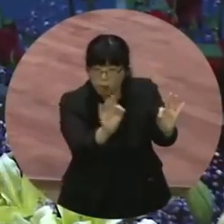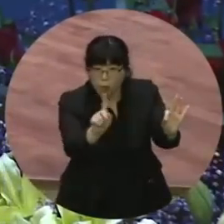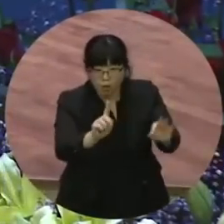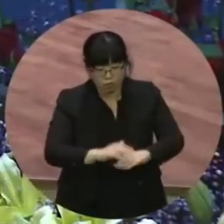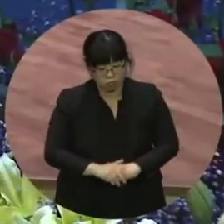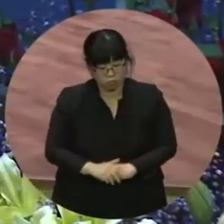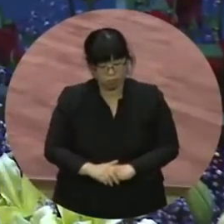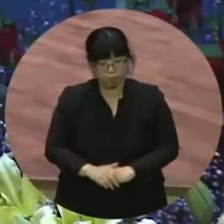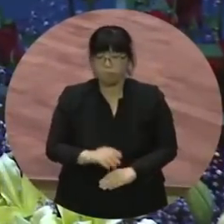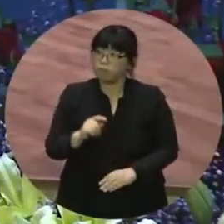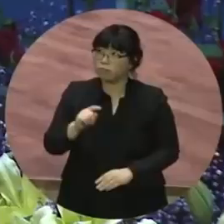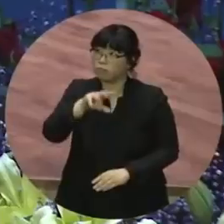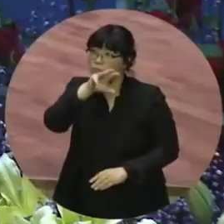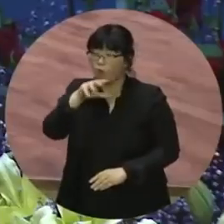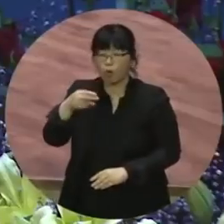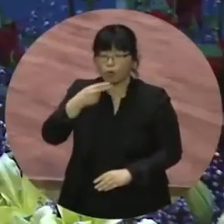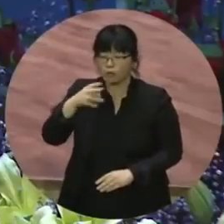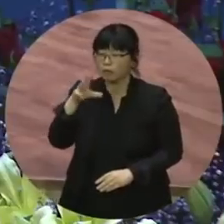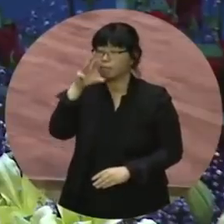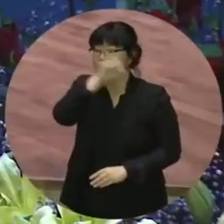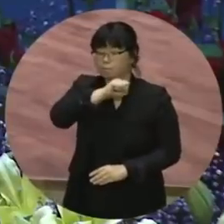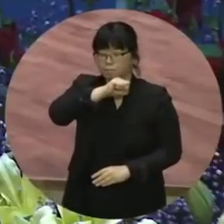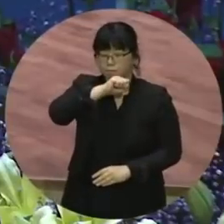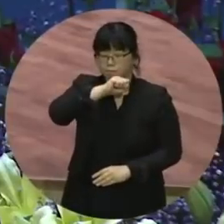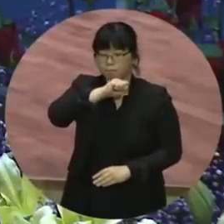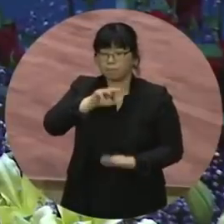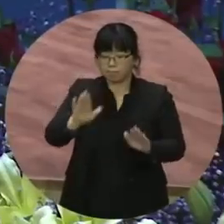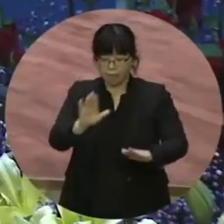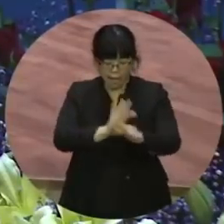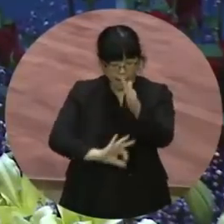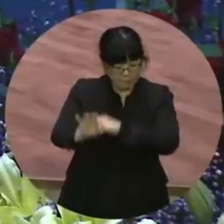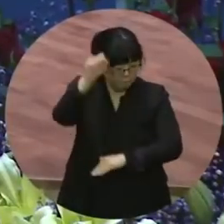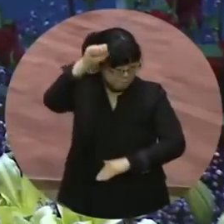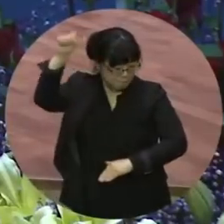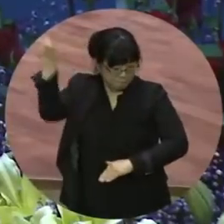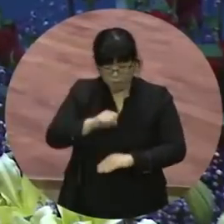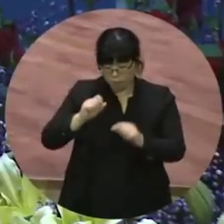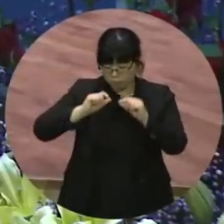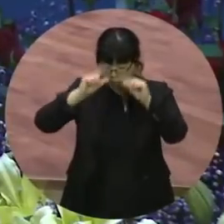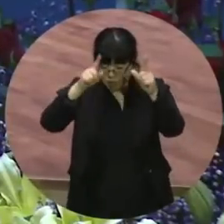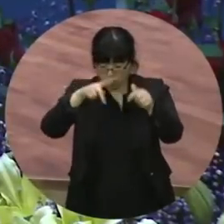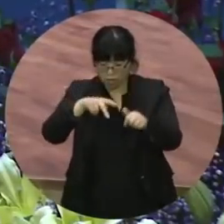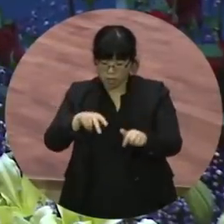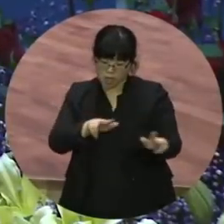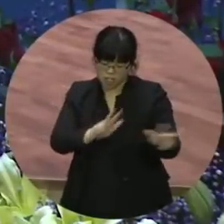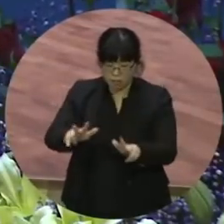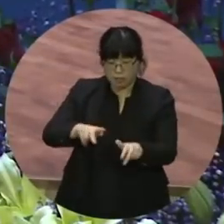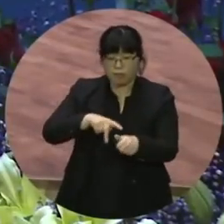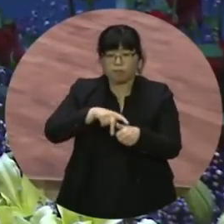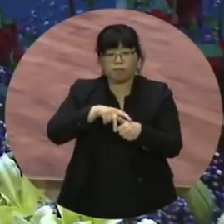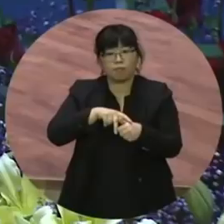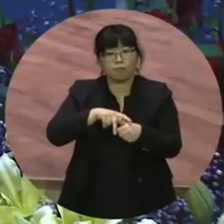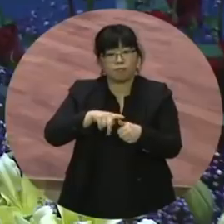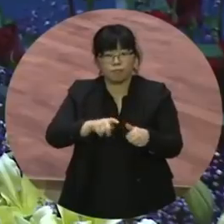하나님의 명령에 대해서 즉시로 그렇게 행동을 취했습니다.